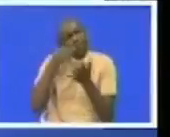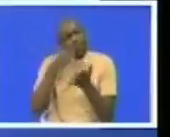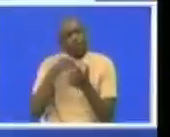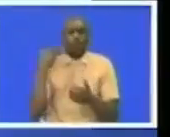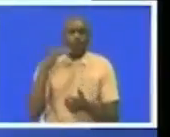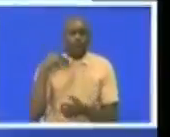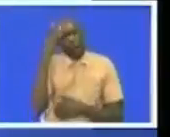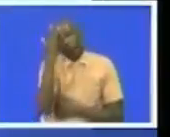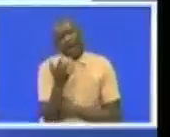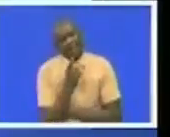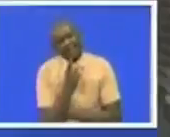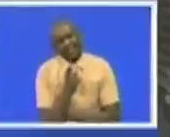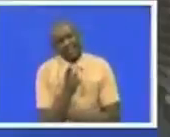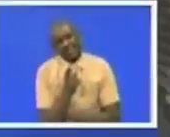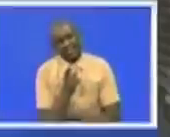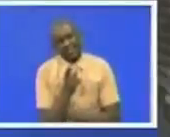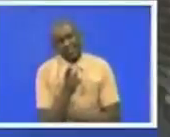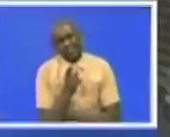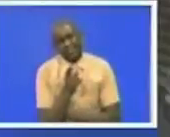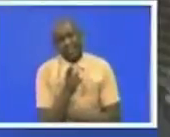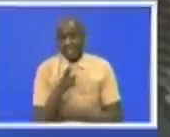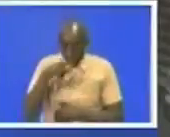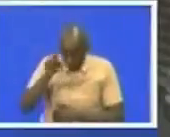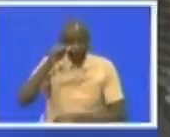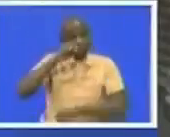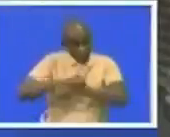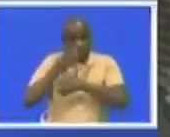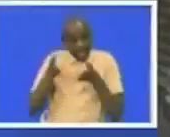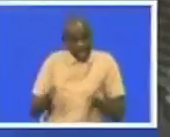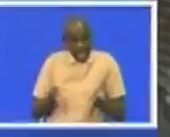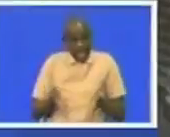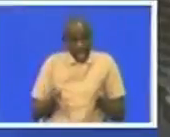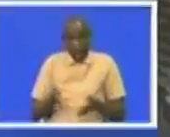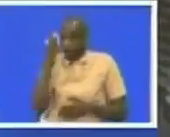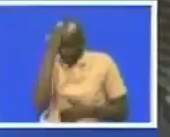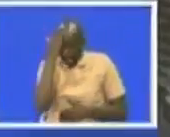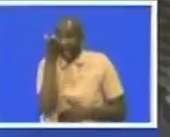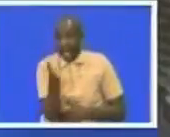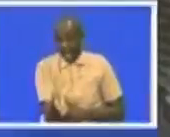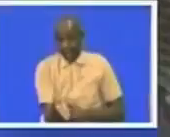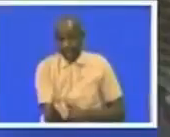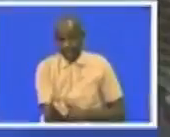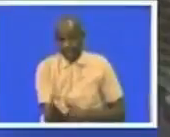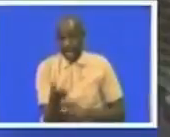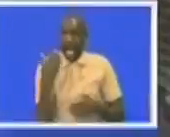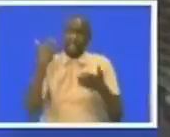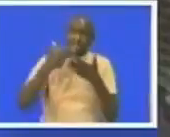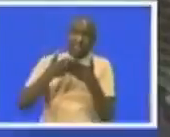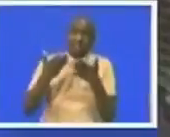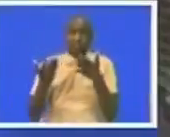kuzama katika bahari ya uhalifu. He was in school on Monday until